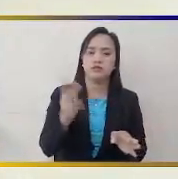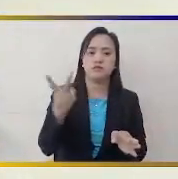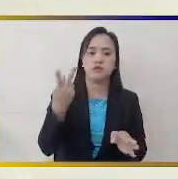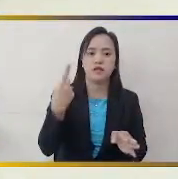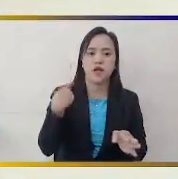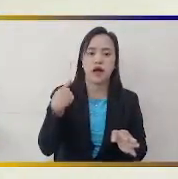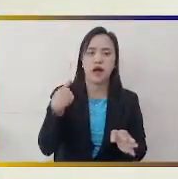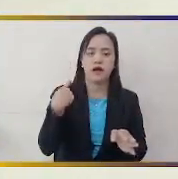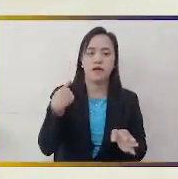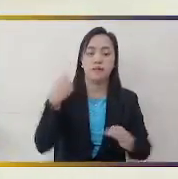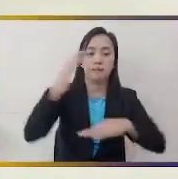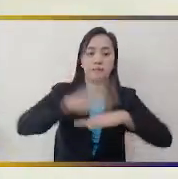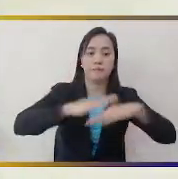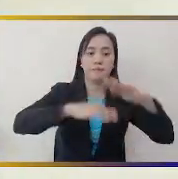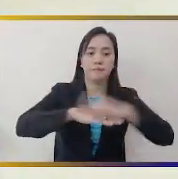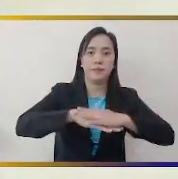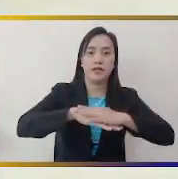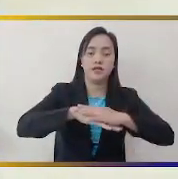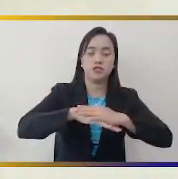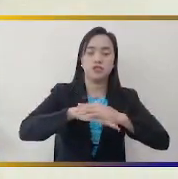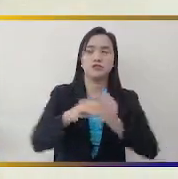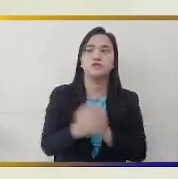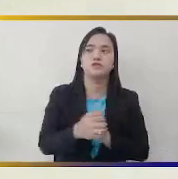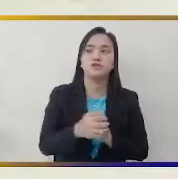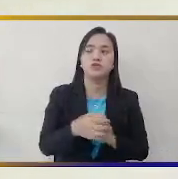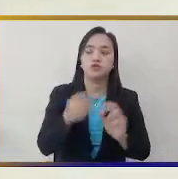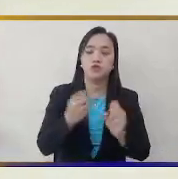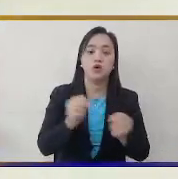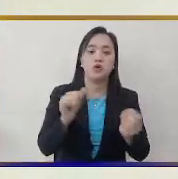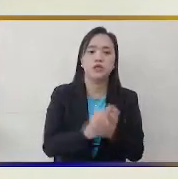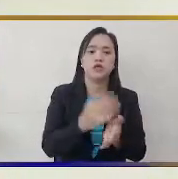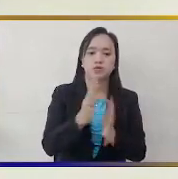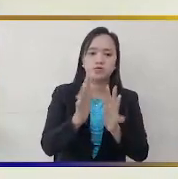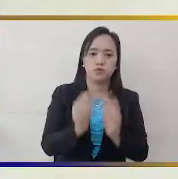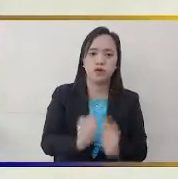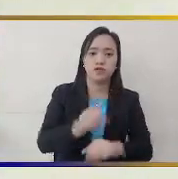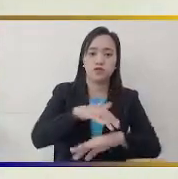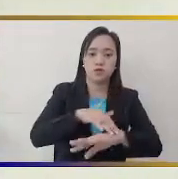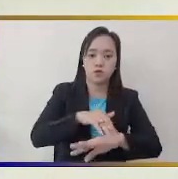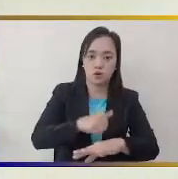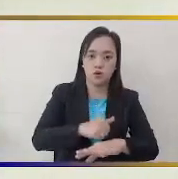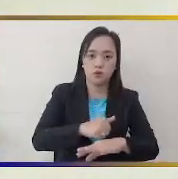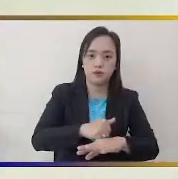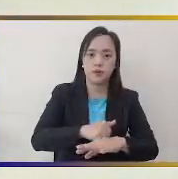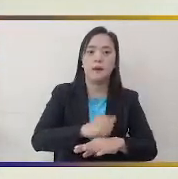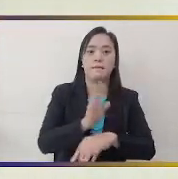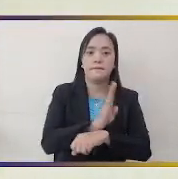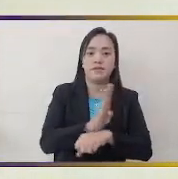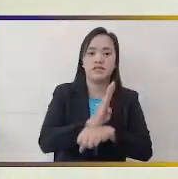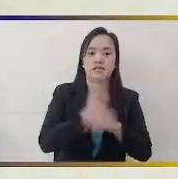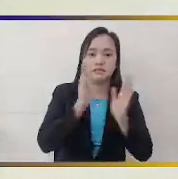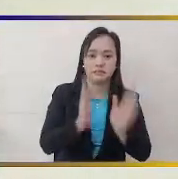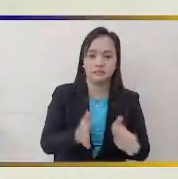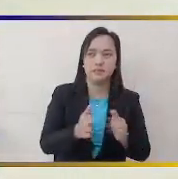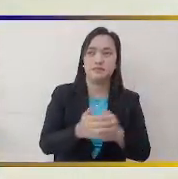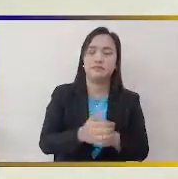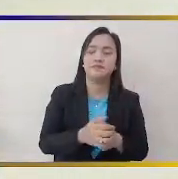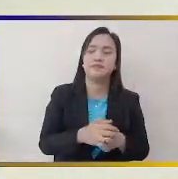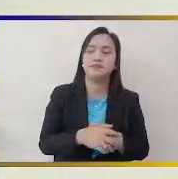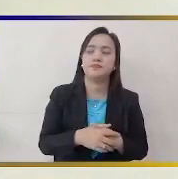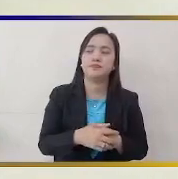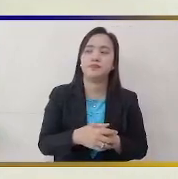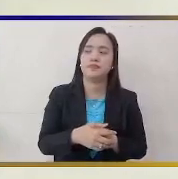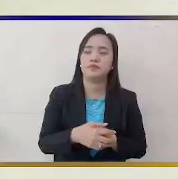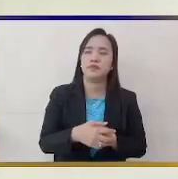mga kompanya para tawagin kang isang negosyante kapag may pumapasok na extra income SAO that is